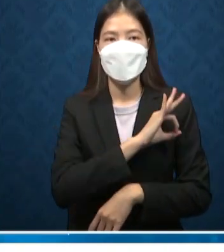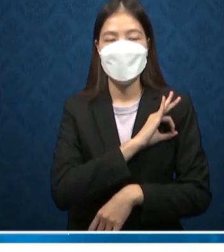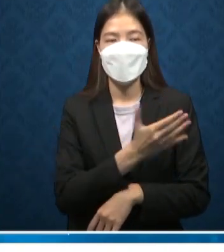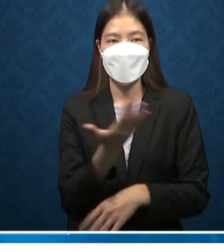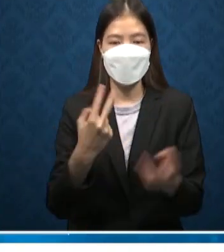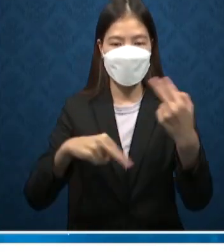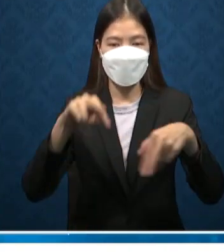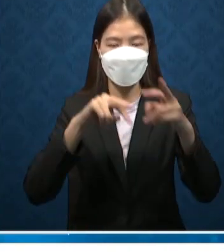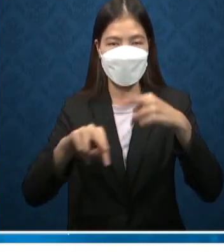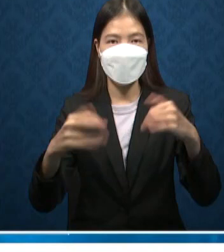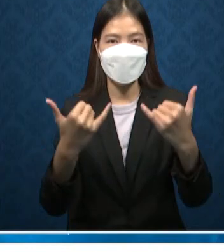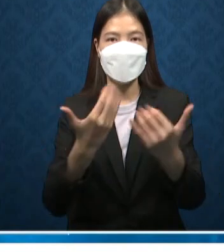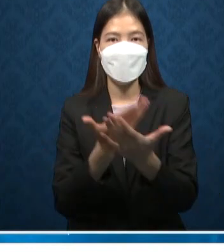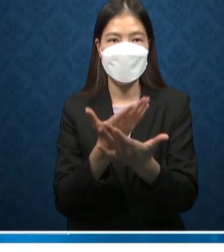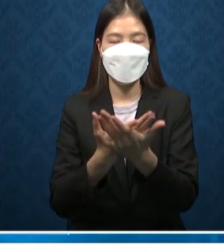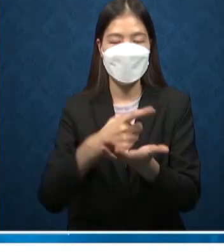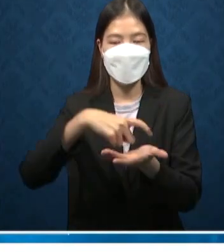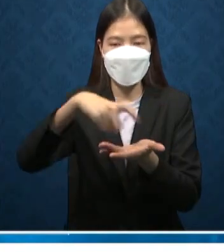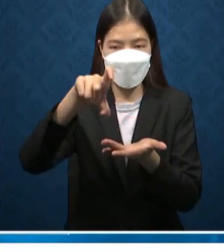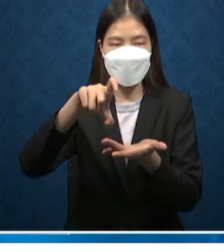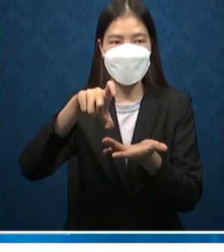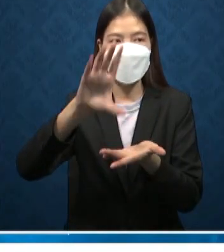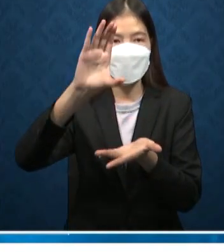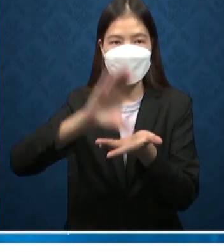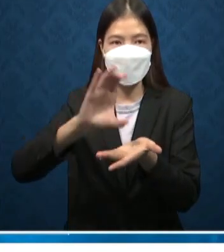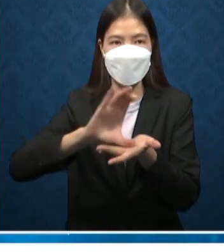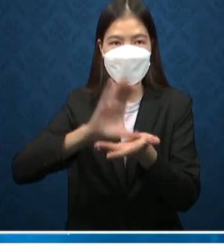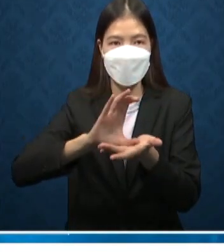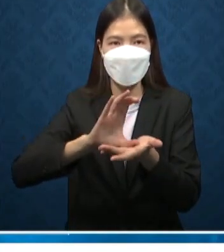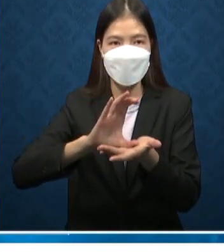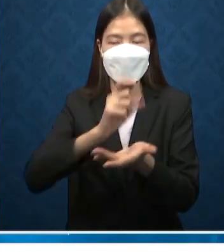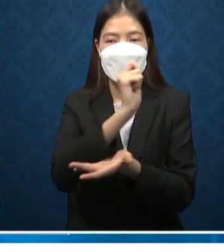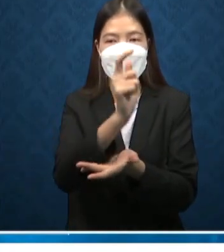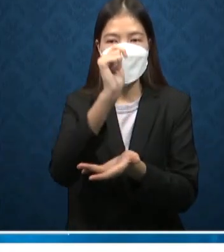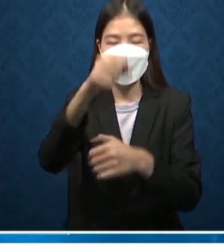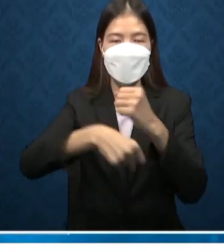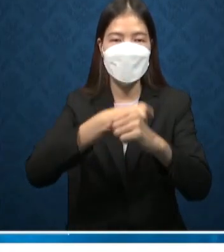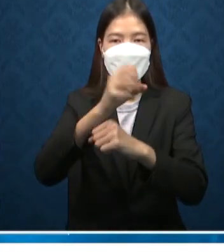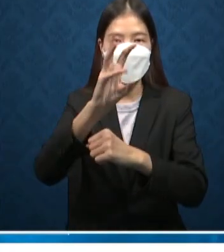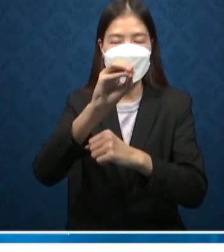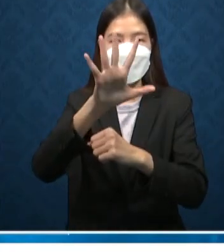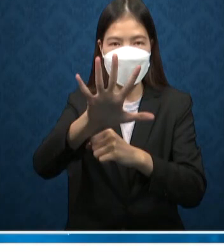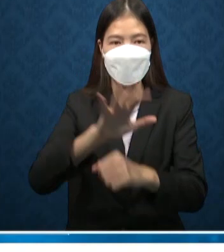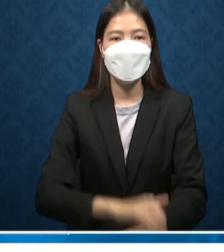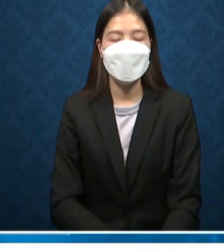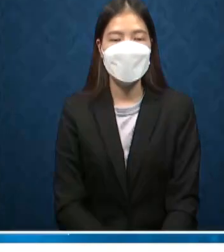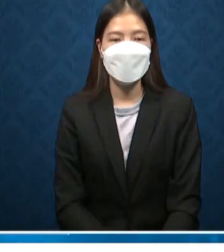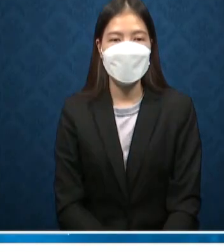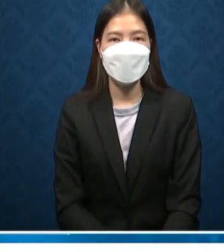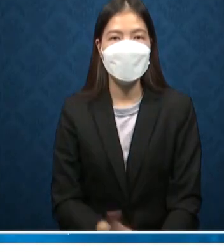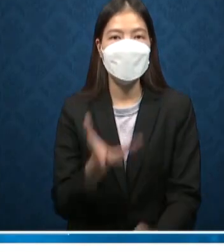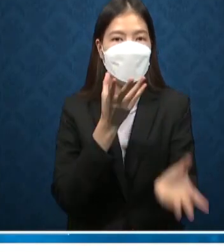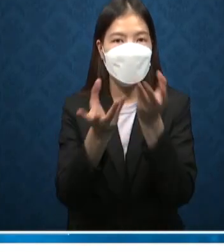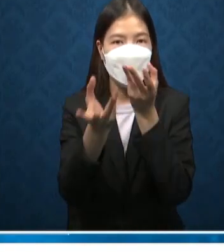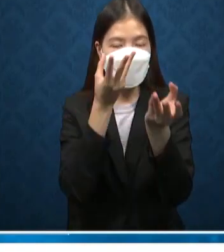ของการโอนงบประมาณรายจ่ายประจำปีงบประมาณพ.ศ. 2565ที่ได้มีการศึกษานะ